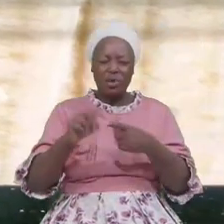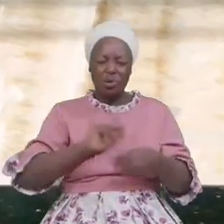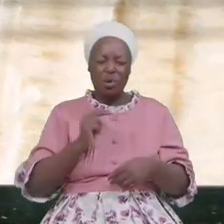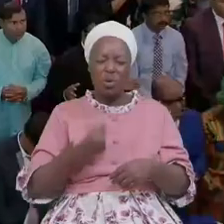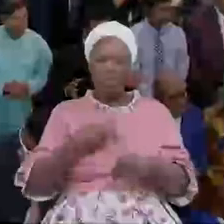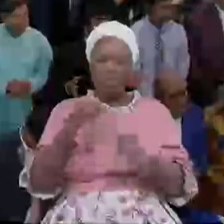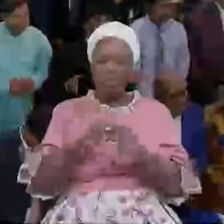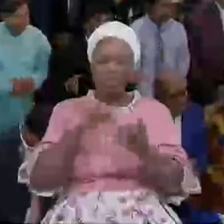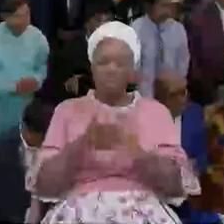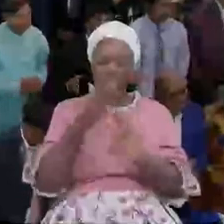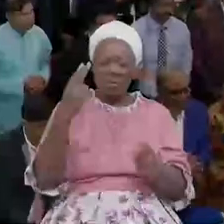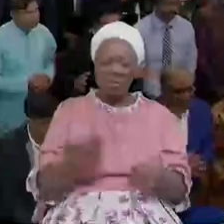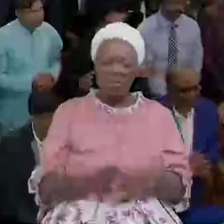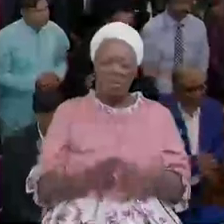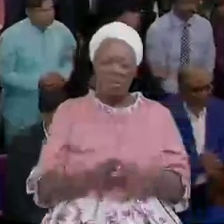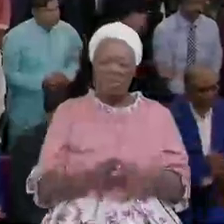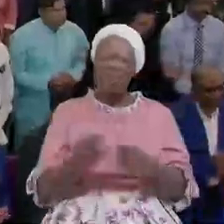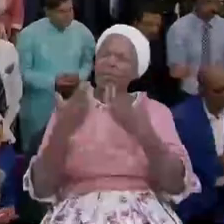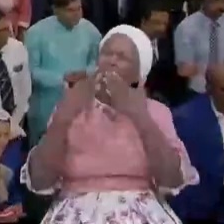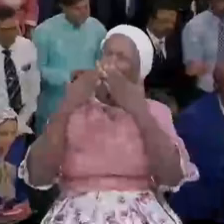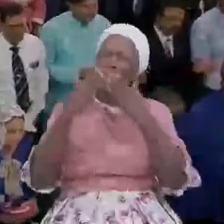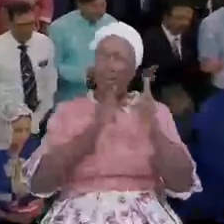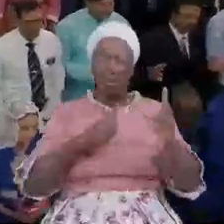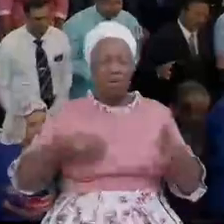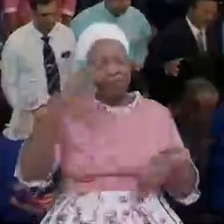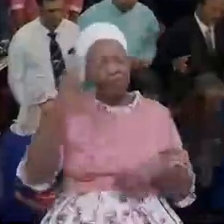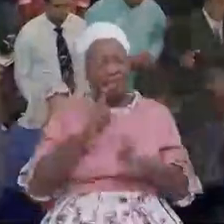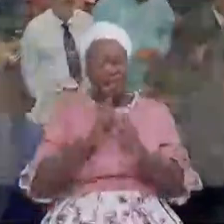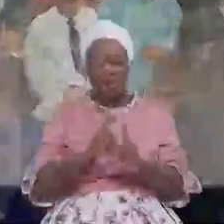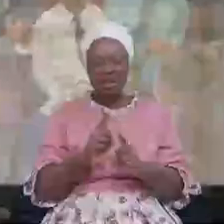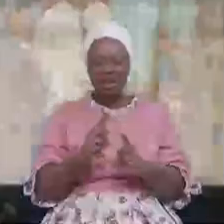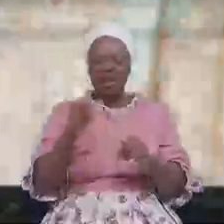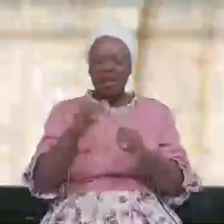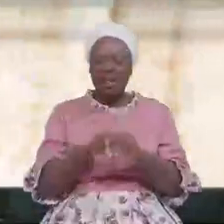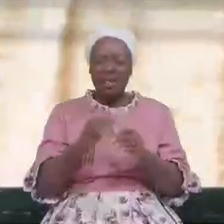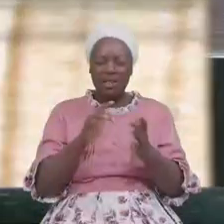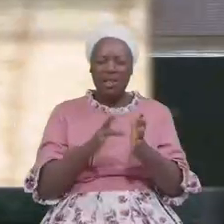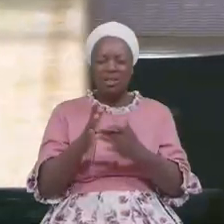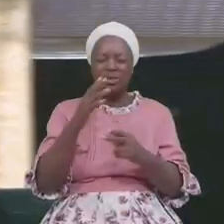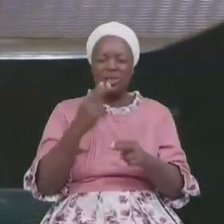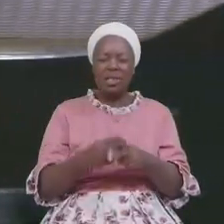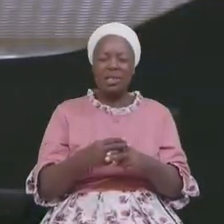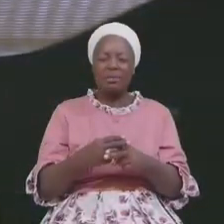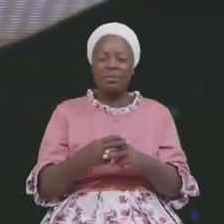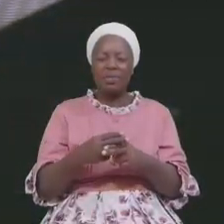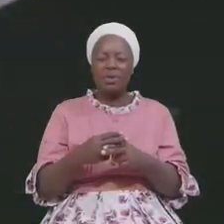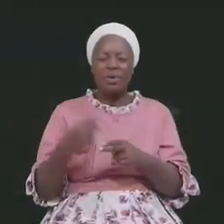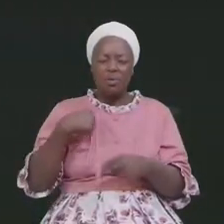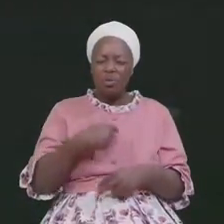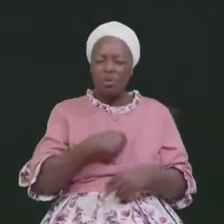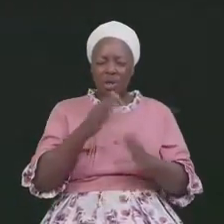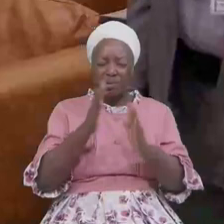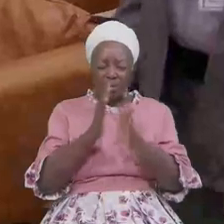Jésus. Merci Seigneur pour l'exaucement. Au nom de Jésus, nous prions.